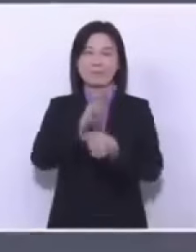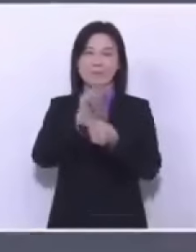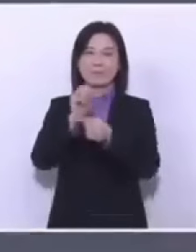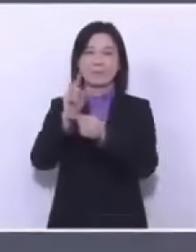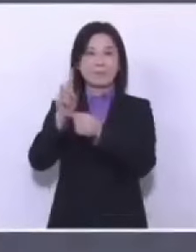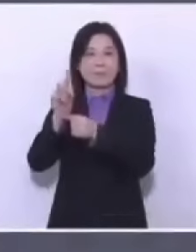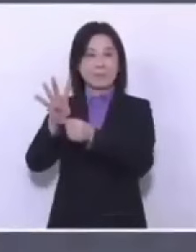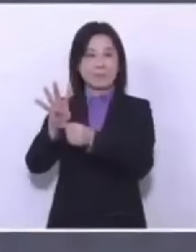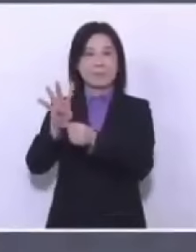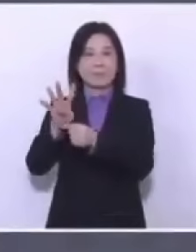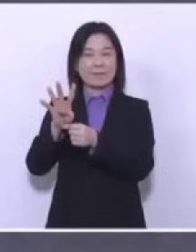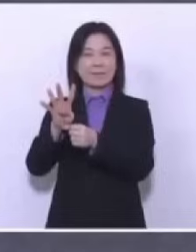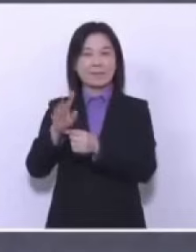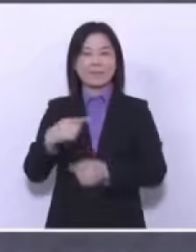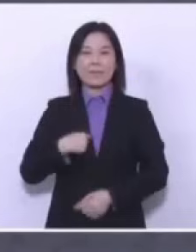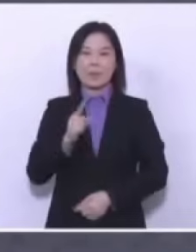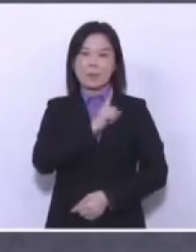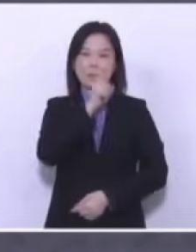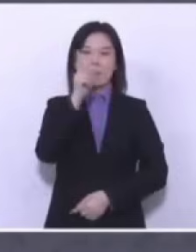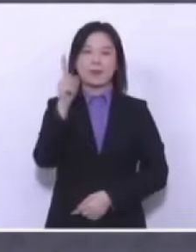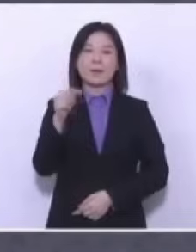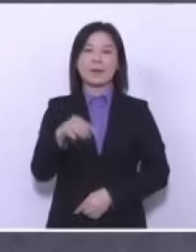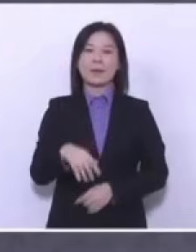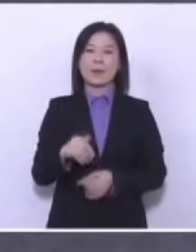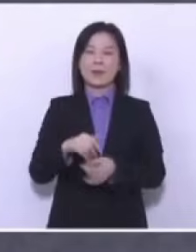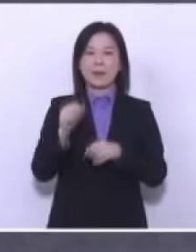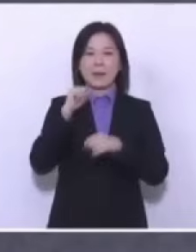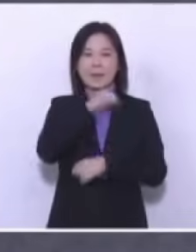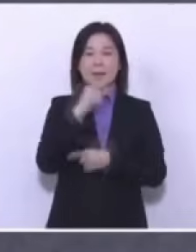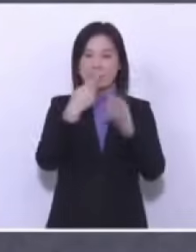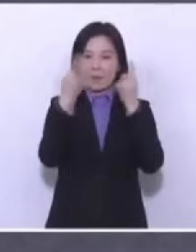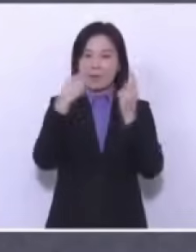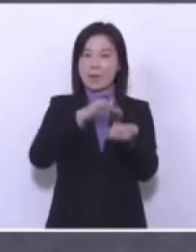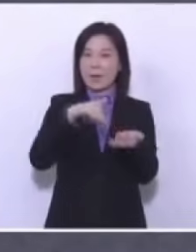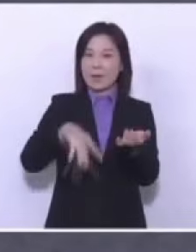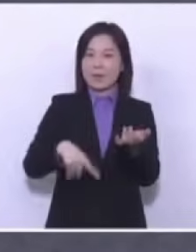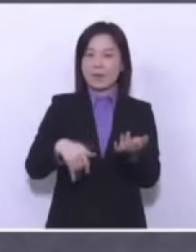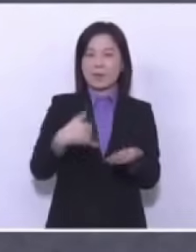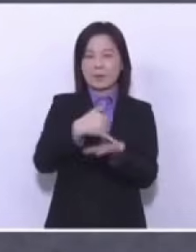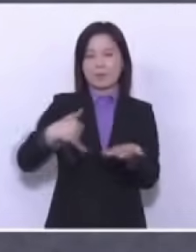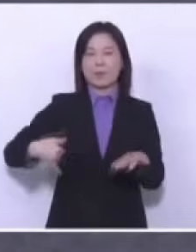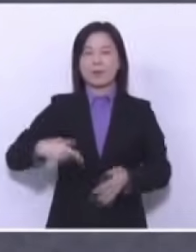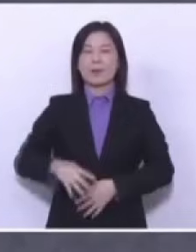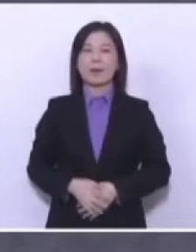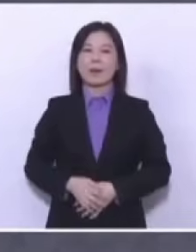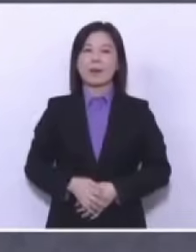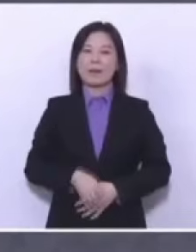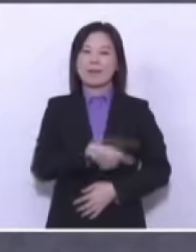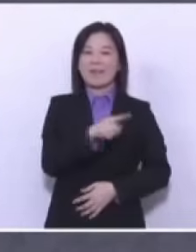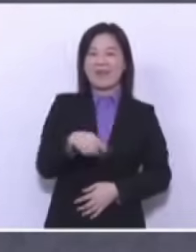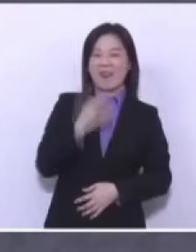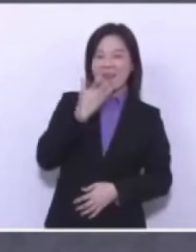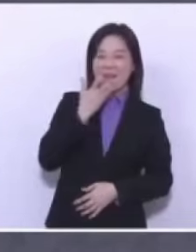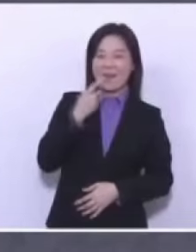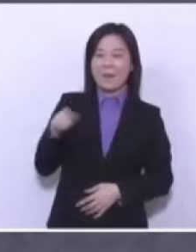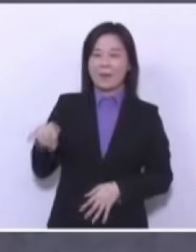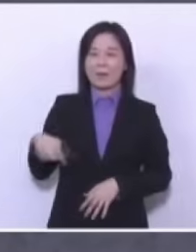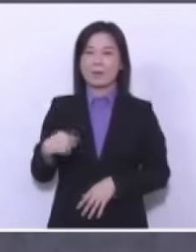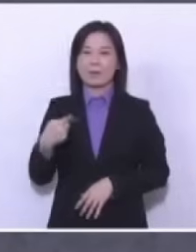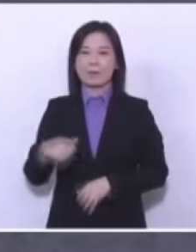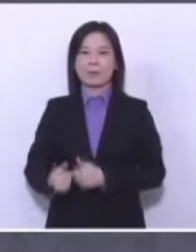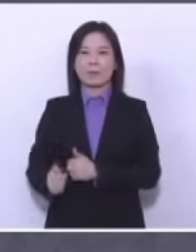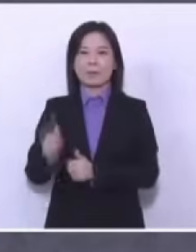2014年，我一个人走出台大医院，在没有人看好的状态下，打败了大连舰